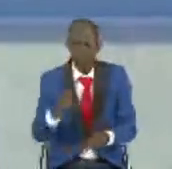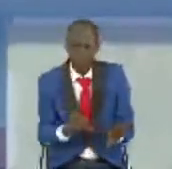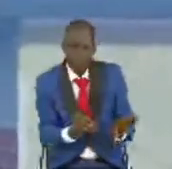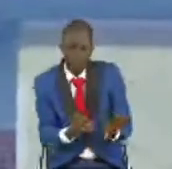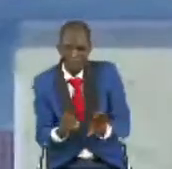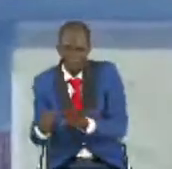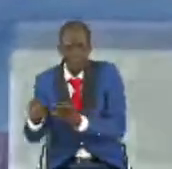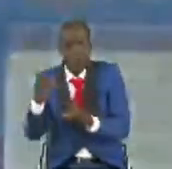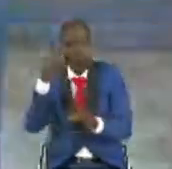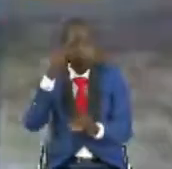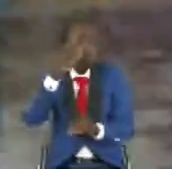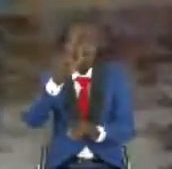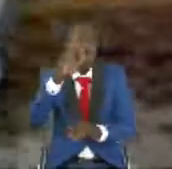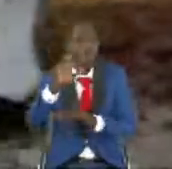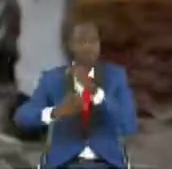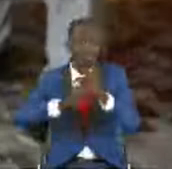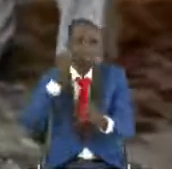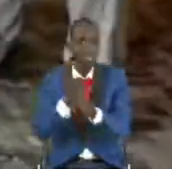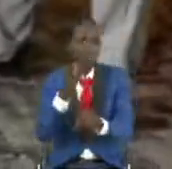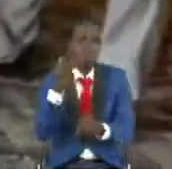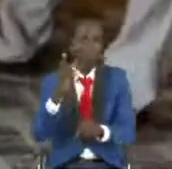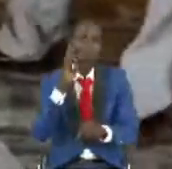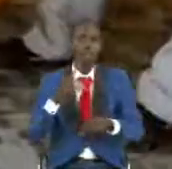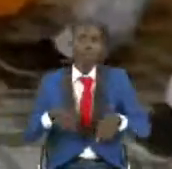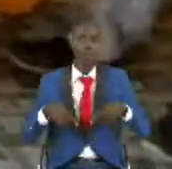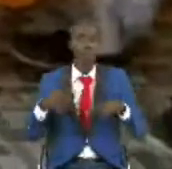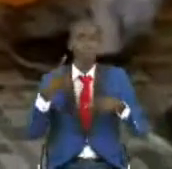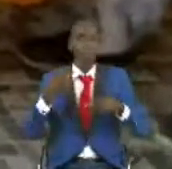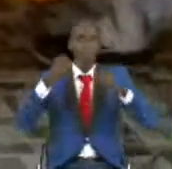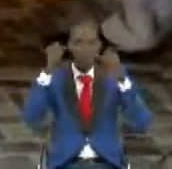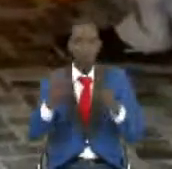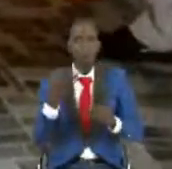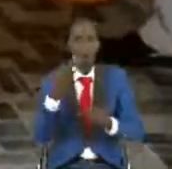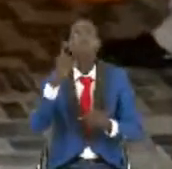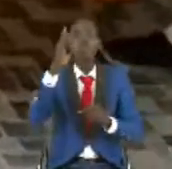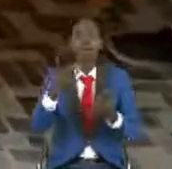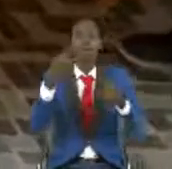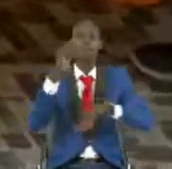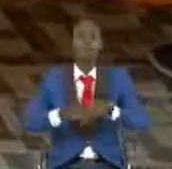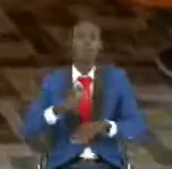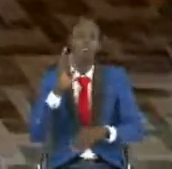vie pendant 35 ans. La puissance de Dieu est venue sur elle.